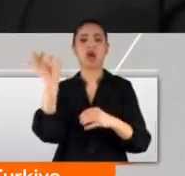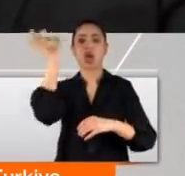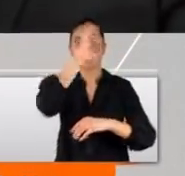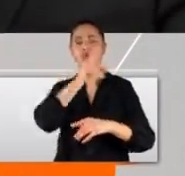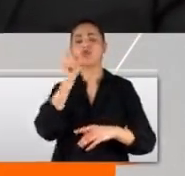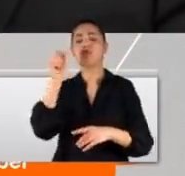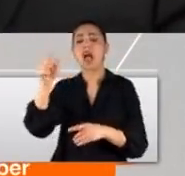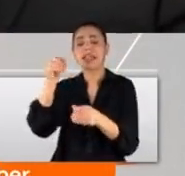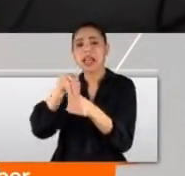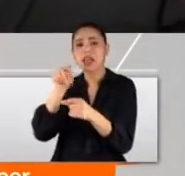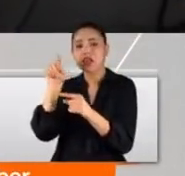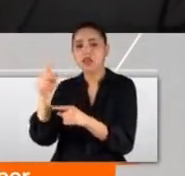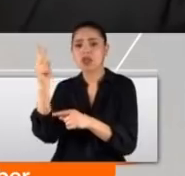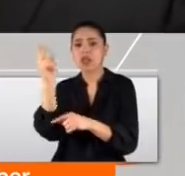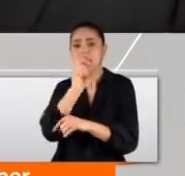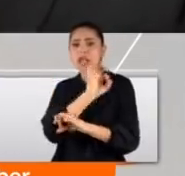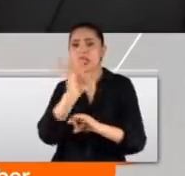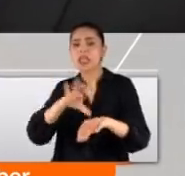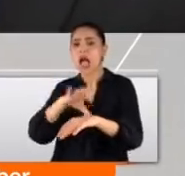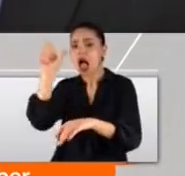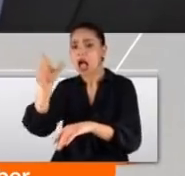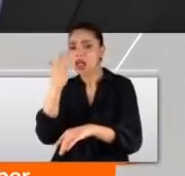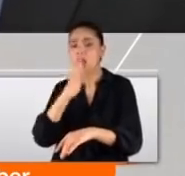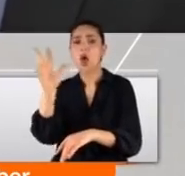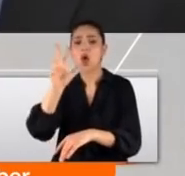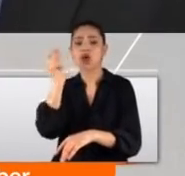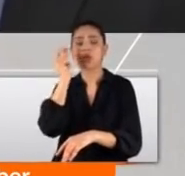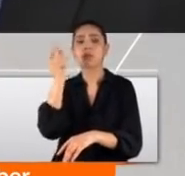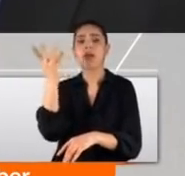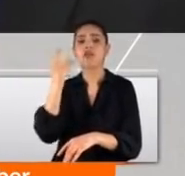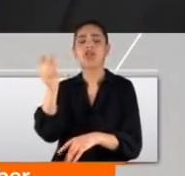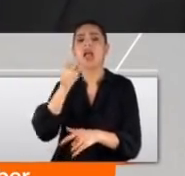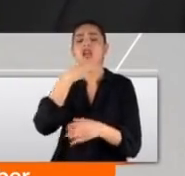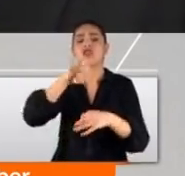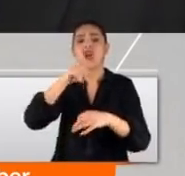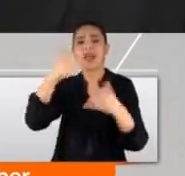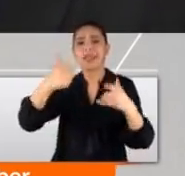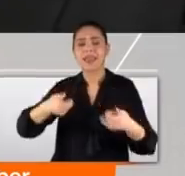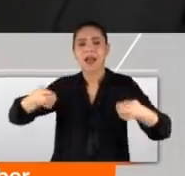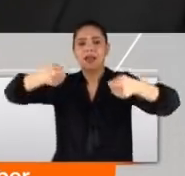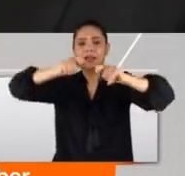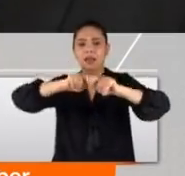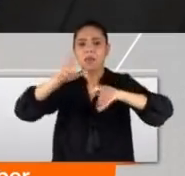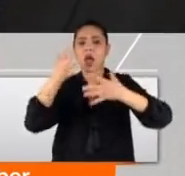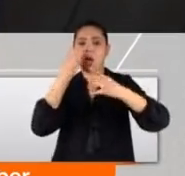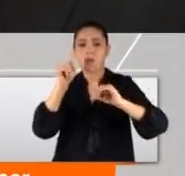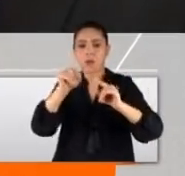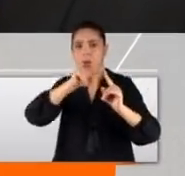kasabası 2 aydır hiç vaka yok. 35 tane çay ocağı kapalı. Şimdi bu